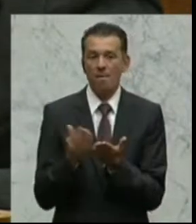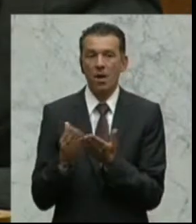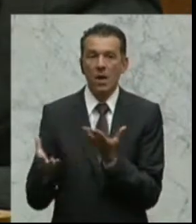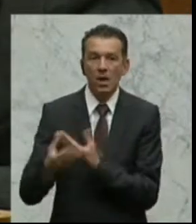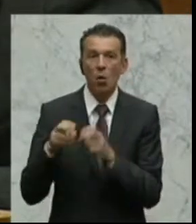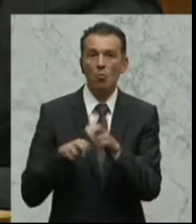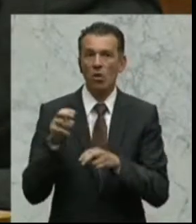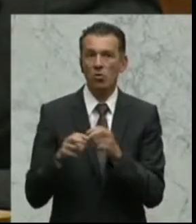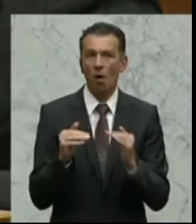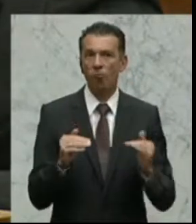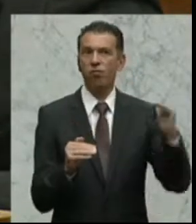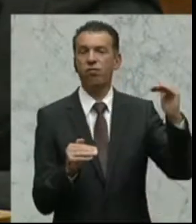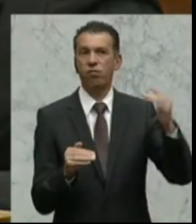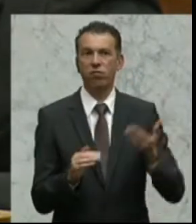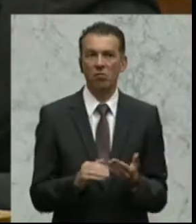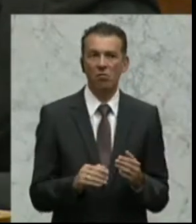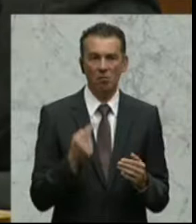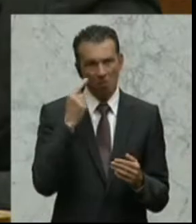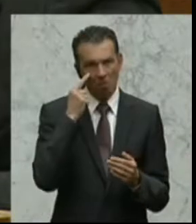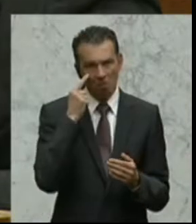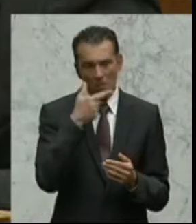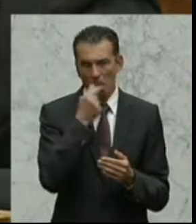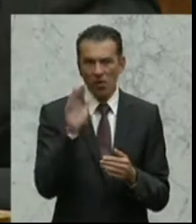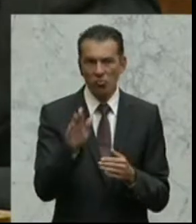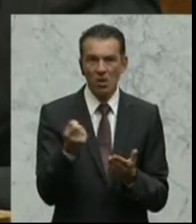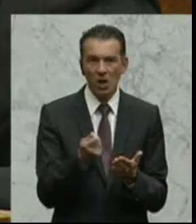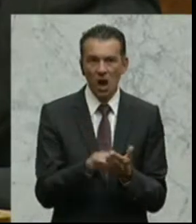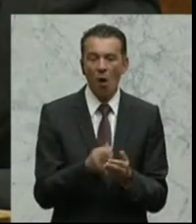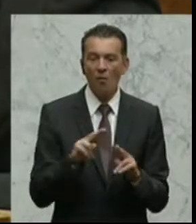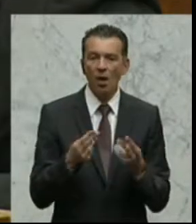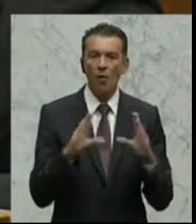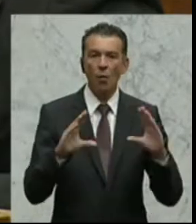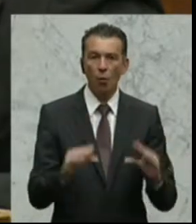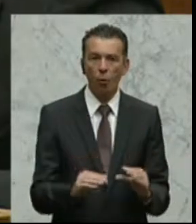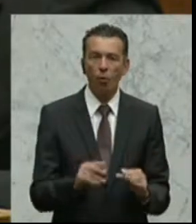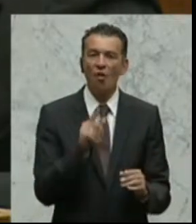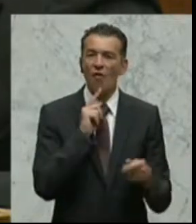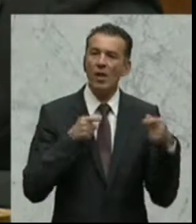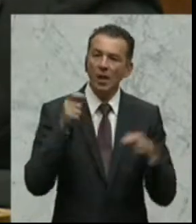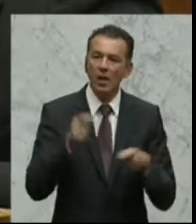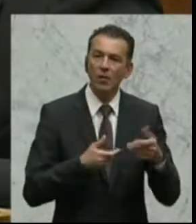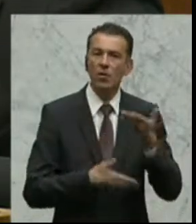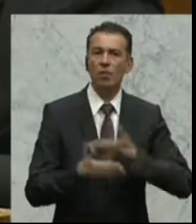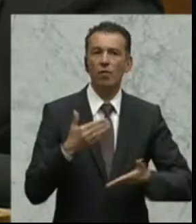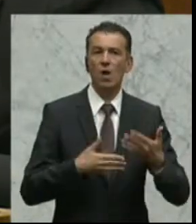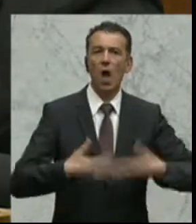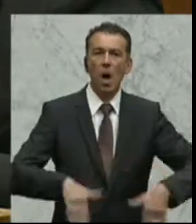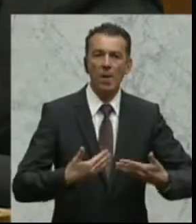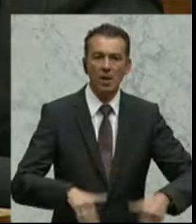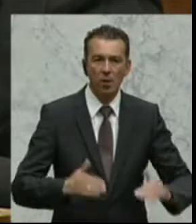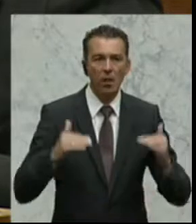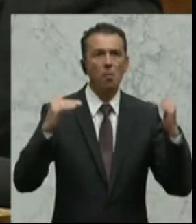dass die Kaufkraft der Menschen nachlässt. Was heißt das? Weniger Investitionen in die Wirtschaft, steigende Arbeitslosigkeit,